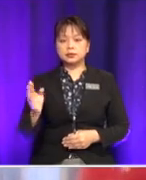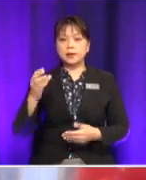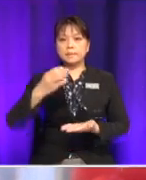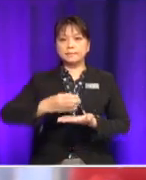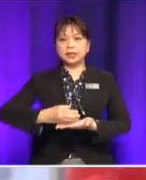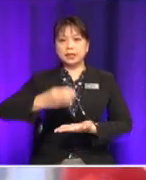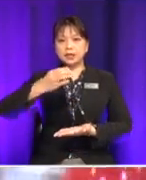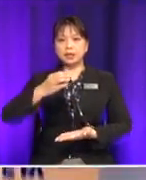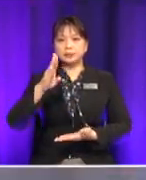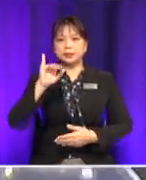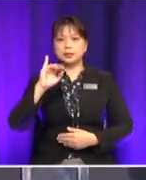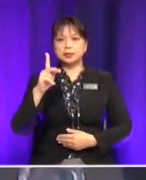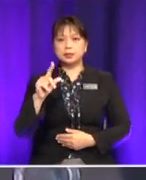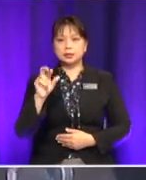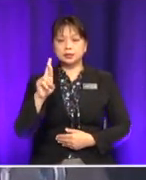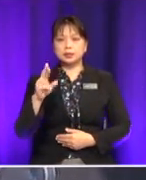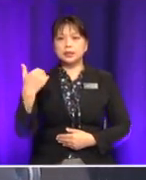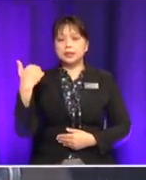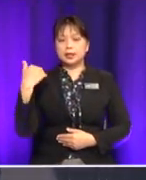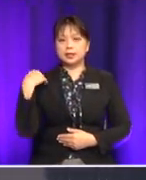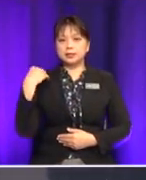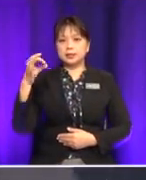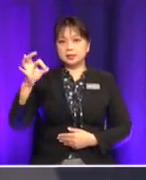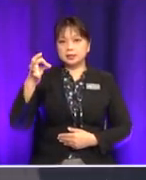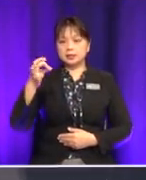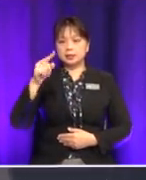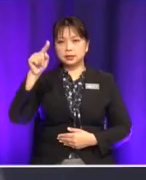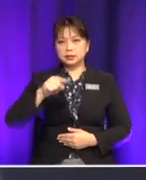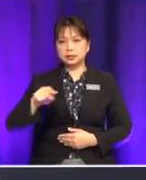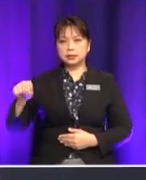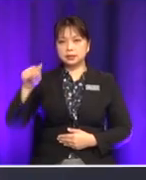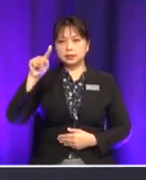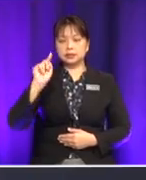ada gelangkung Iya